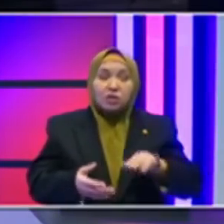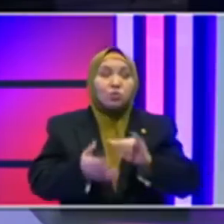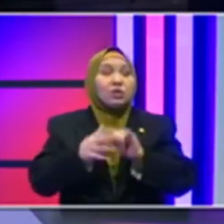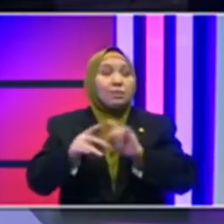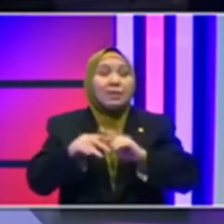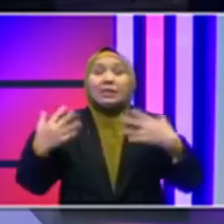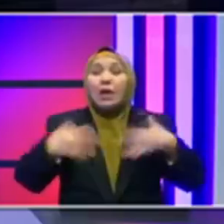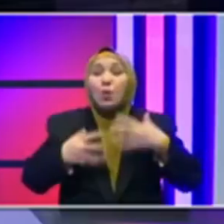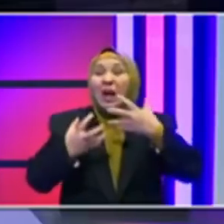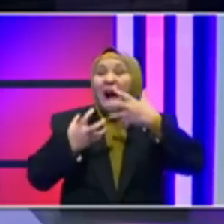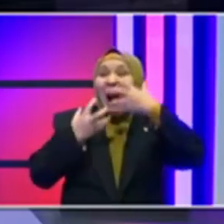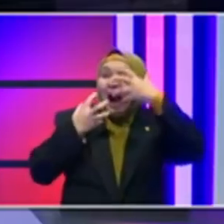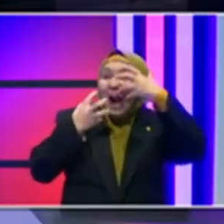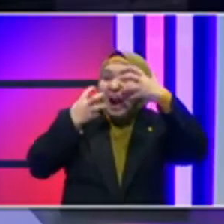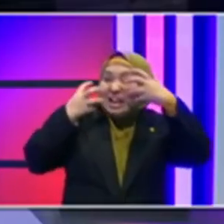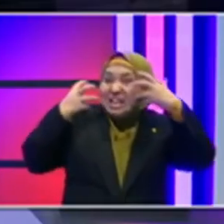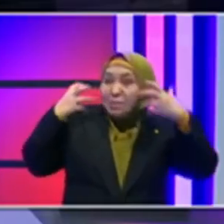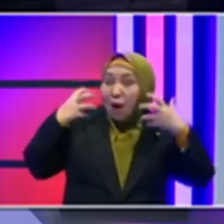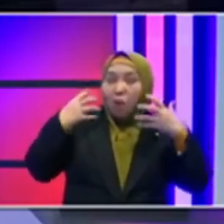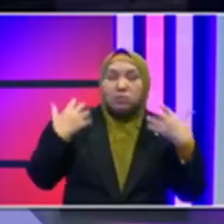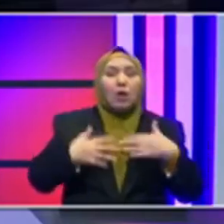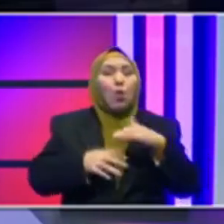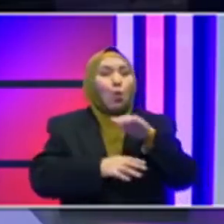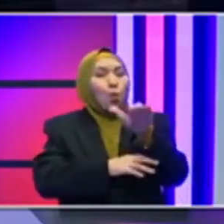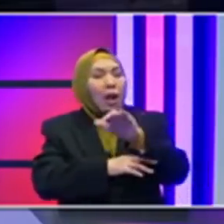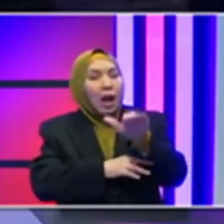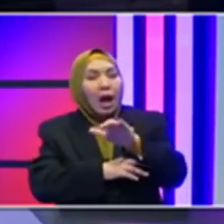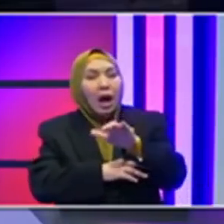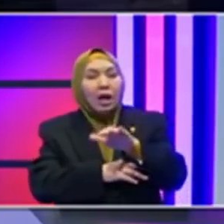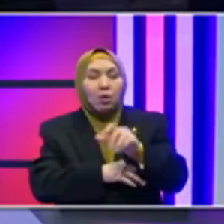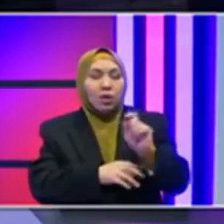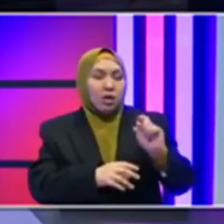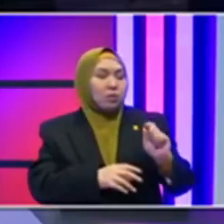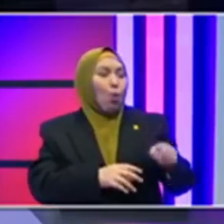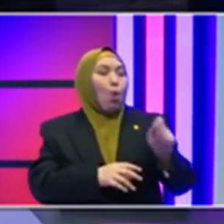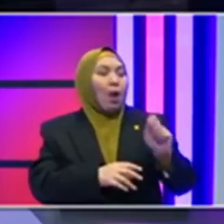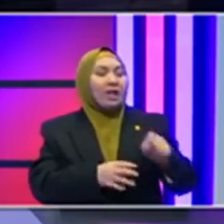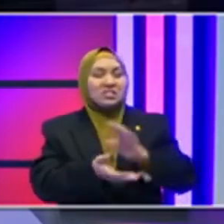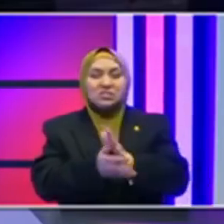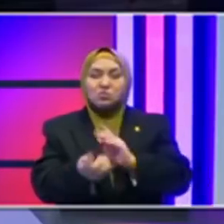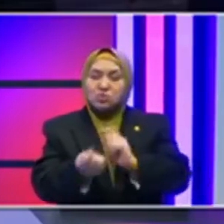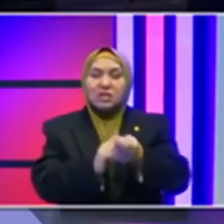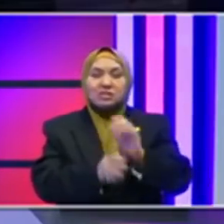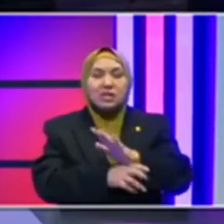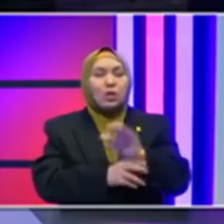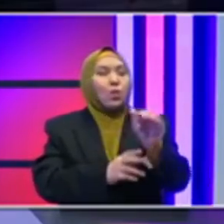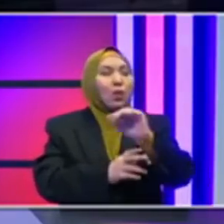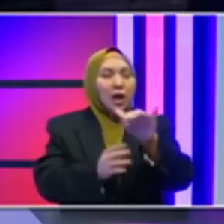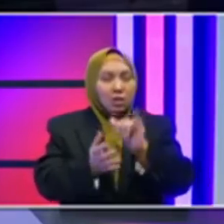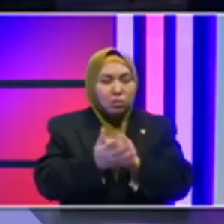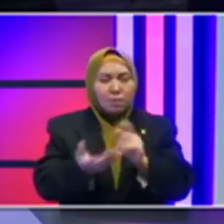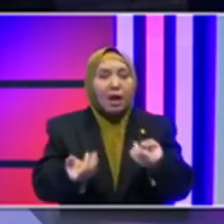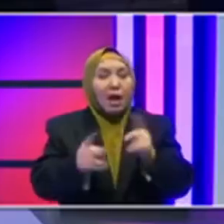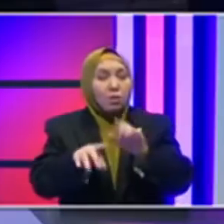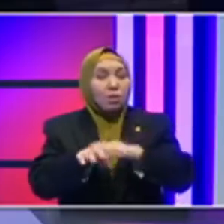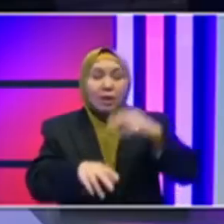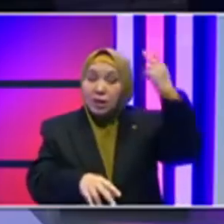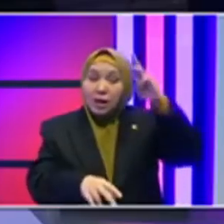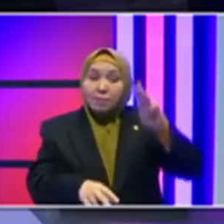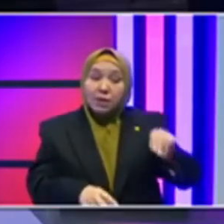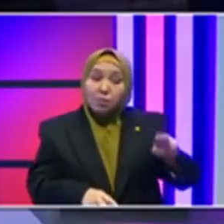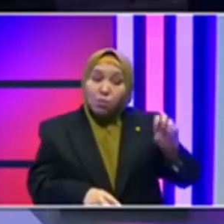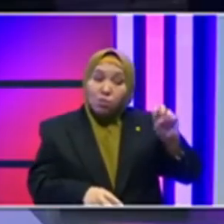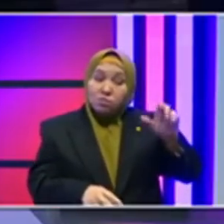harimau ya takut kepada Allah ya tongkat menjadi ular seperti yang berlaku kepada Nabi Musa ya